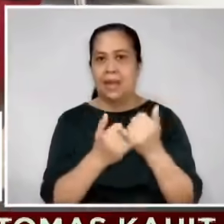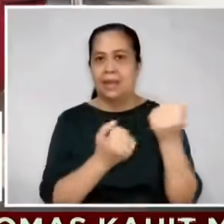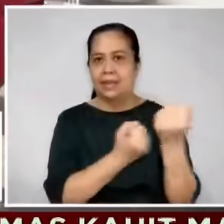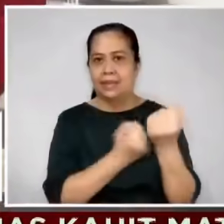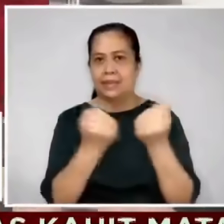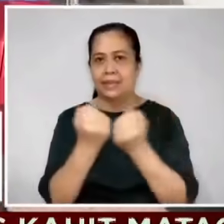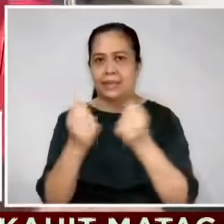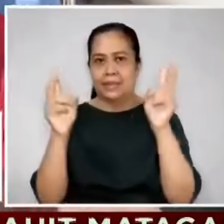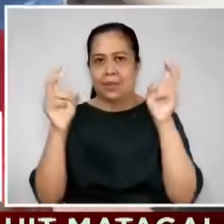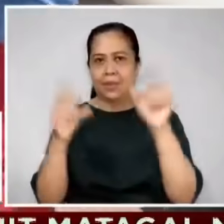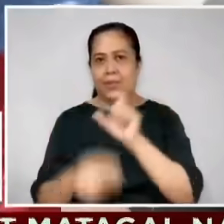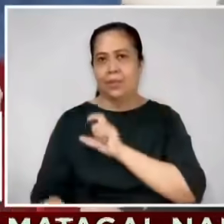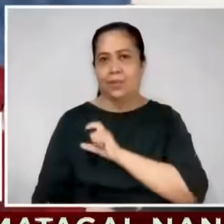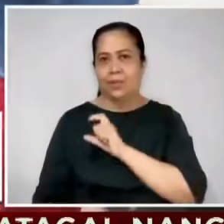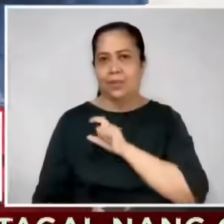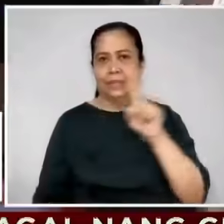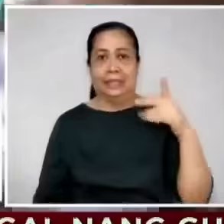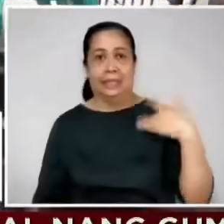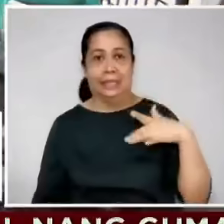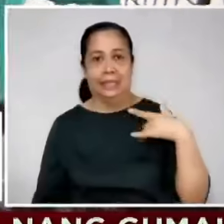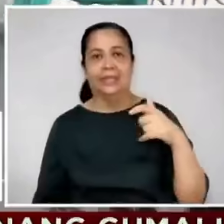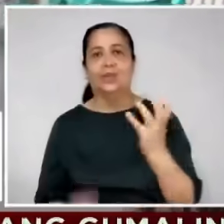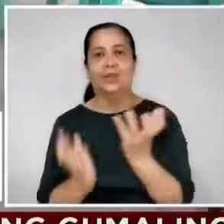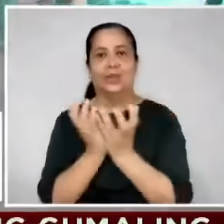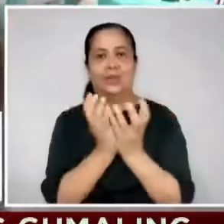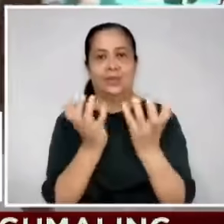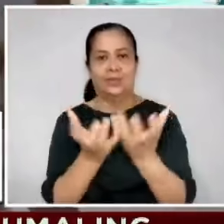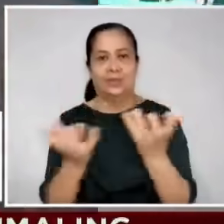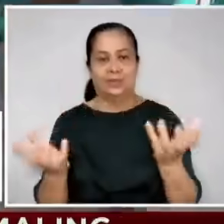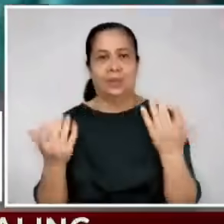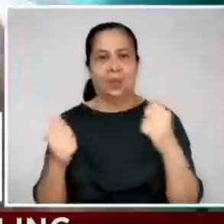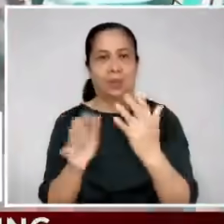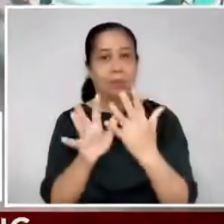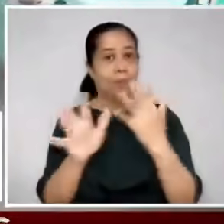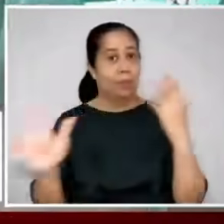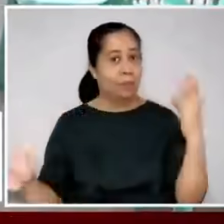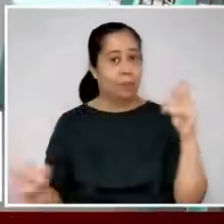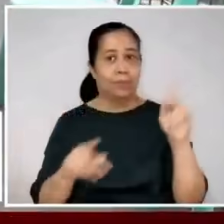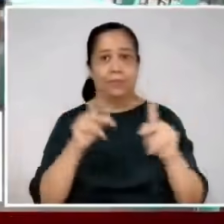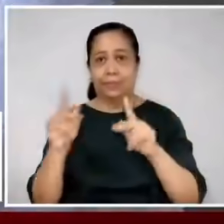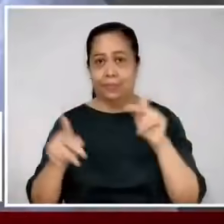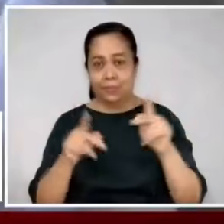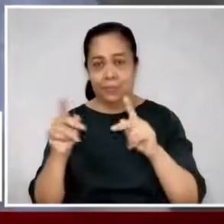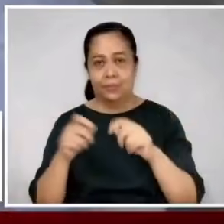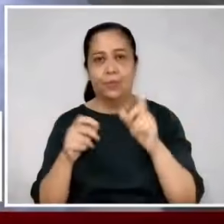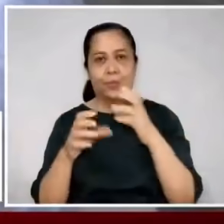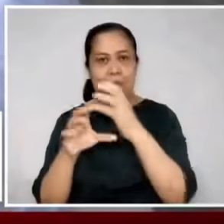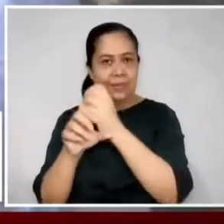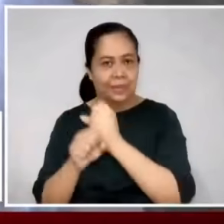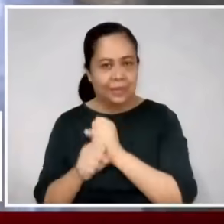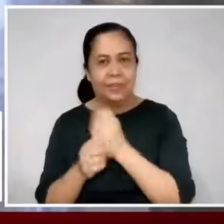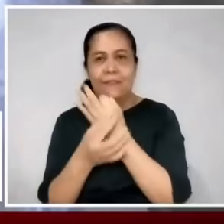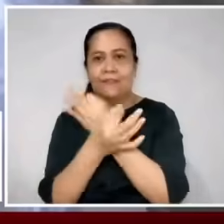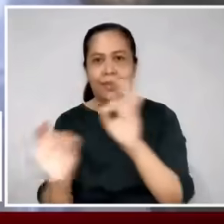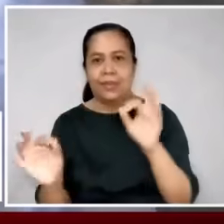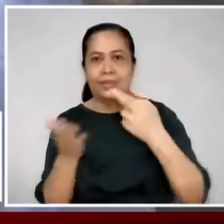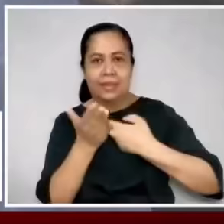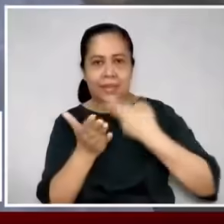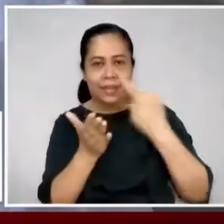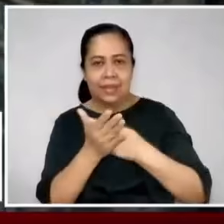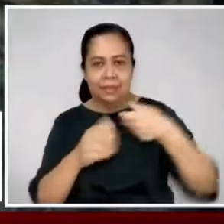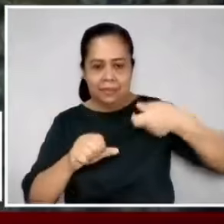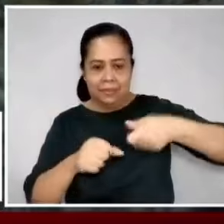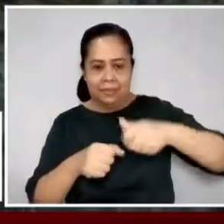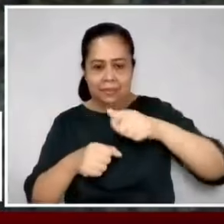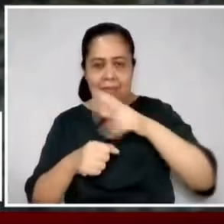pulis sa kanilang bersyon ng community pantry kung saan pumila ang mga residente para makakuha ng libreng bigas, delata at